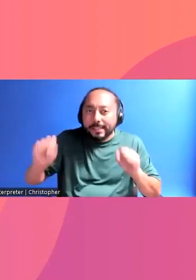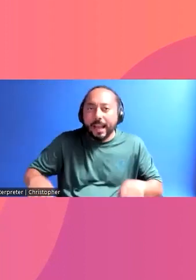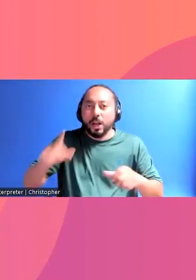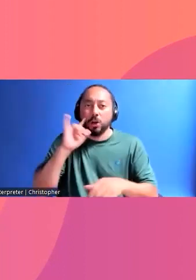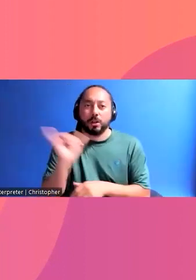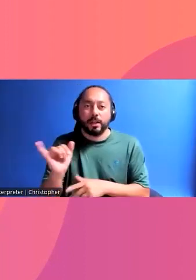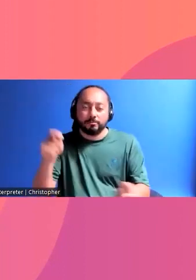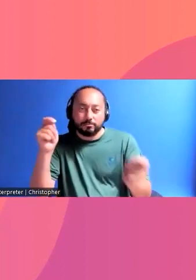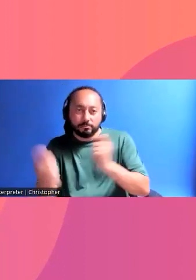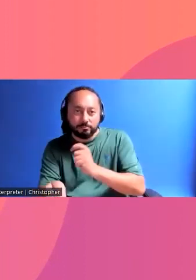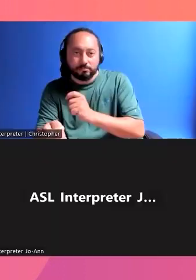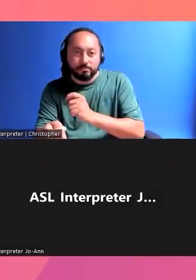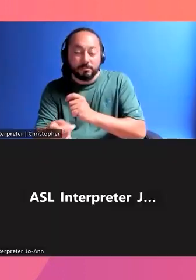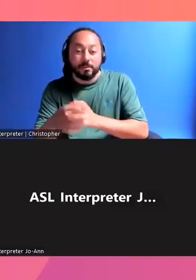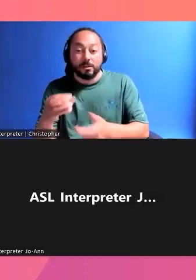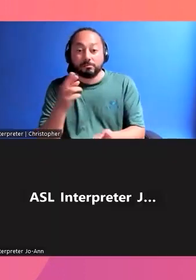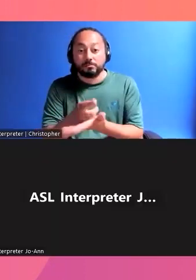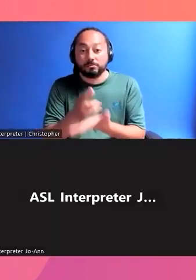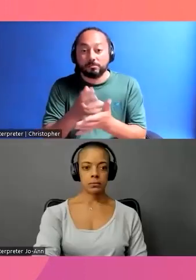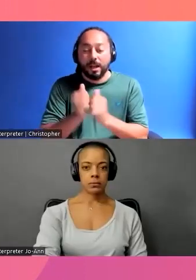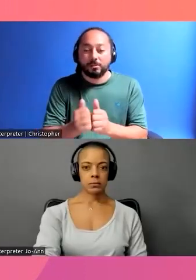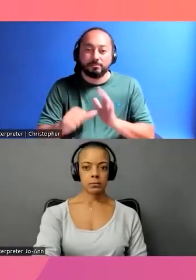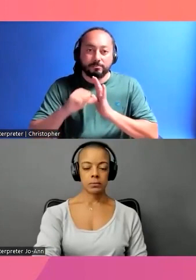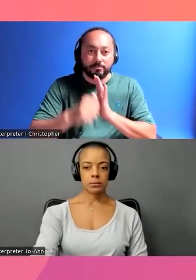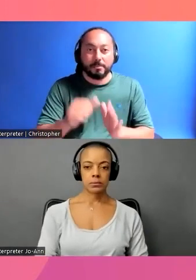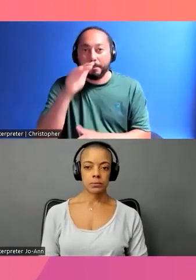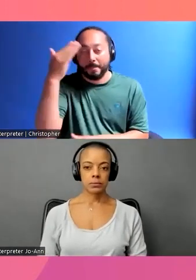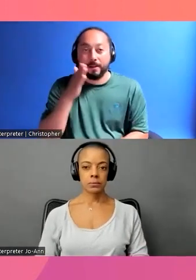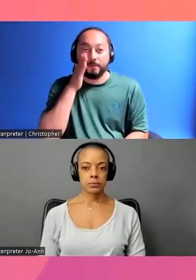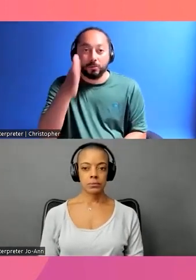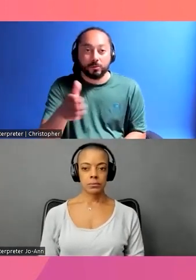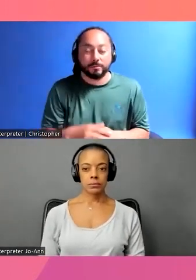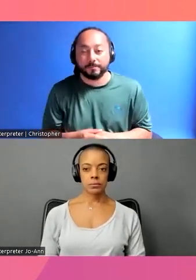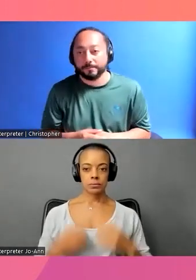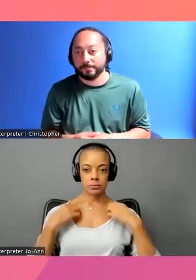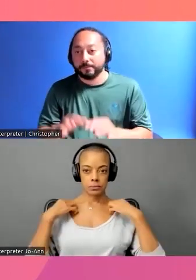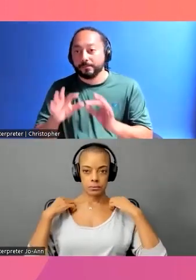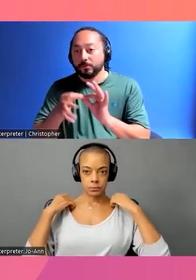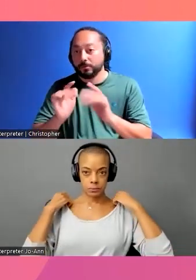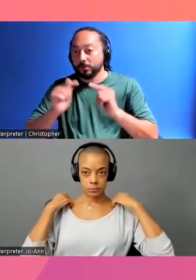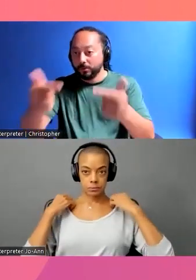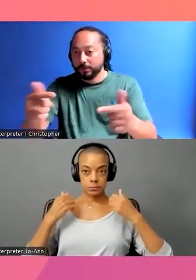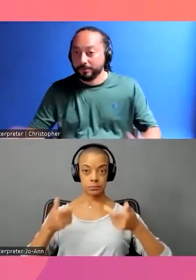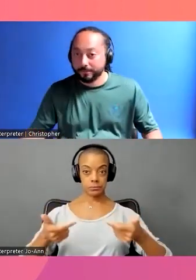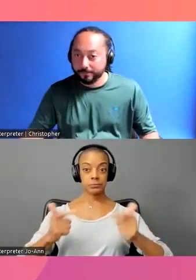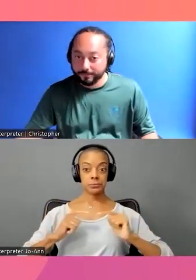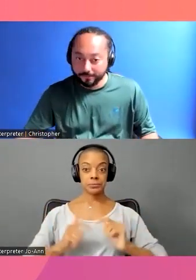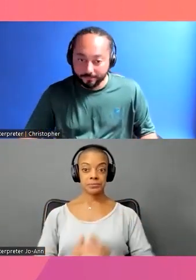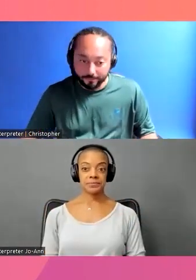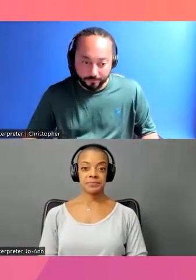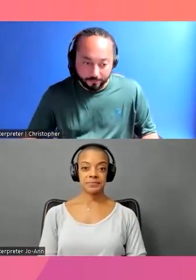soin antiraciste et connaître les investissements à faire justement pour